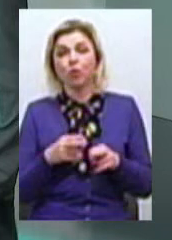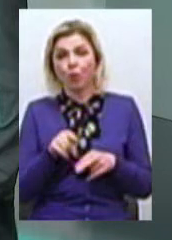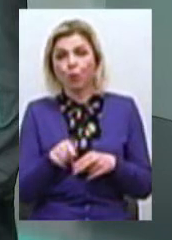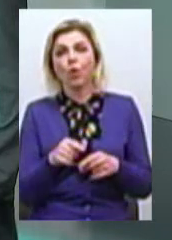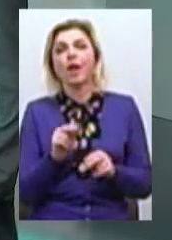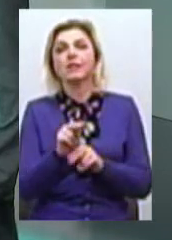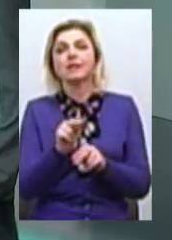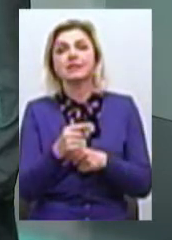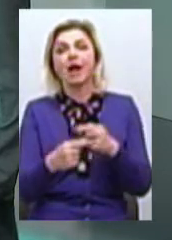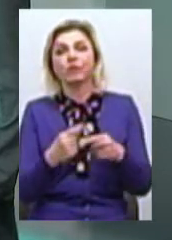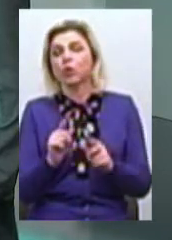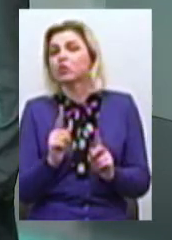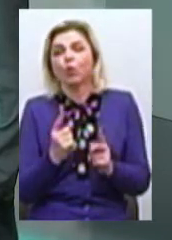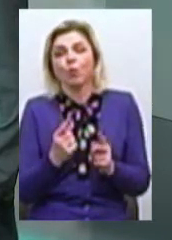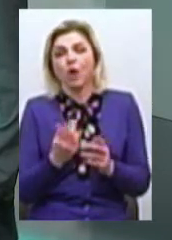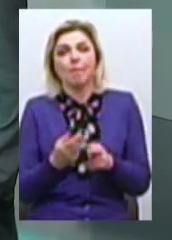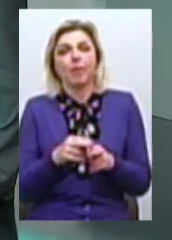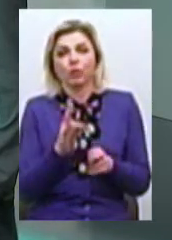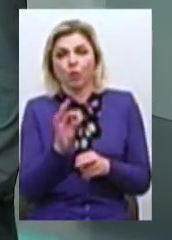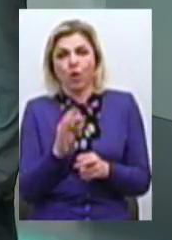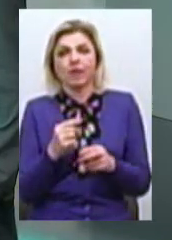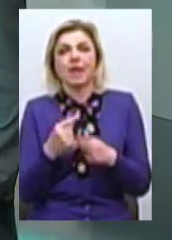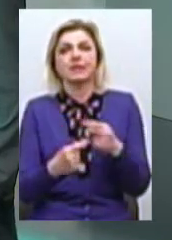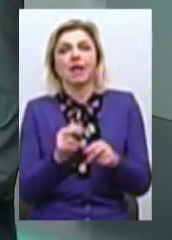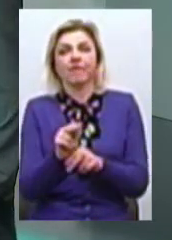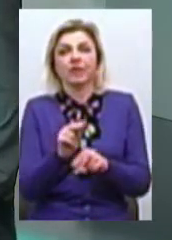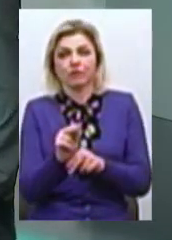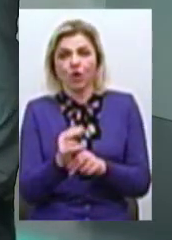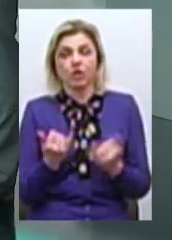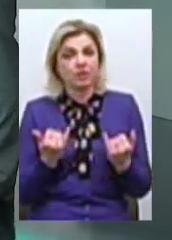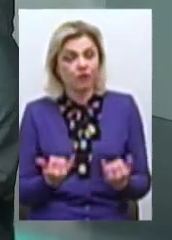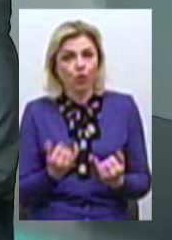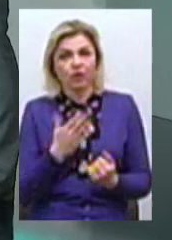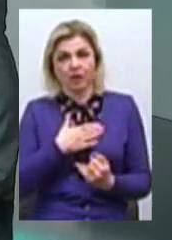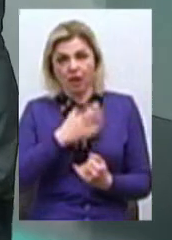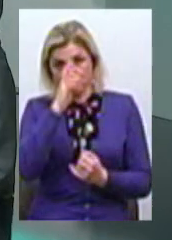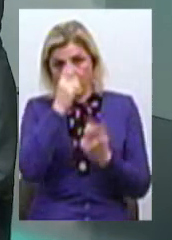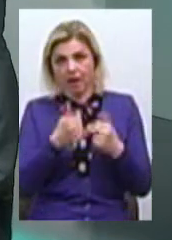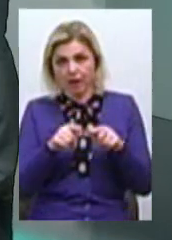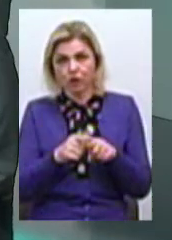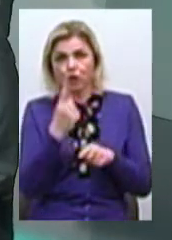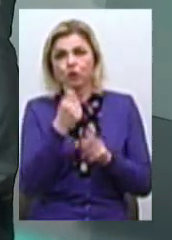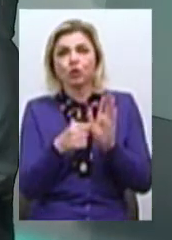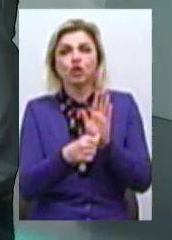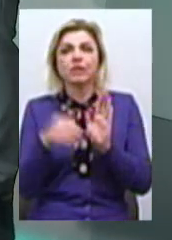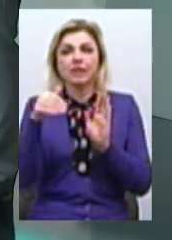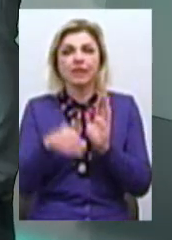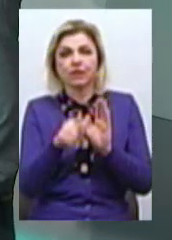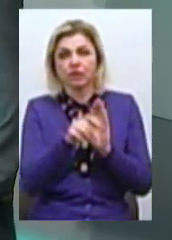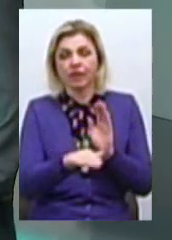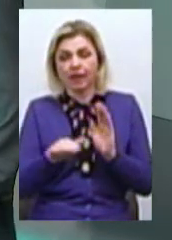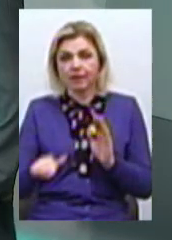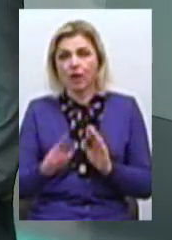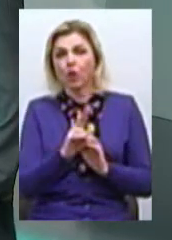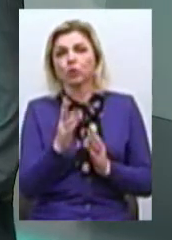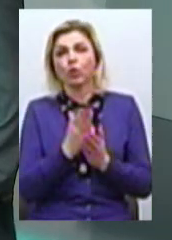наставництво, чому саме наставництво? Тому що на сьогоднішній день в нашій країні 106 тисяч дітей, які знаходяться